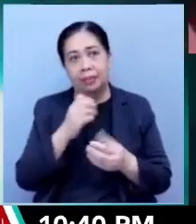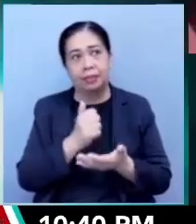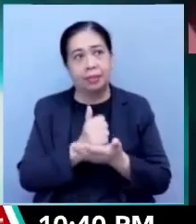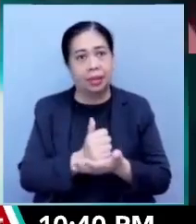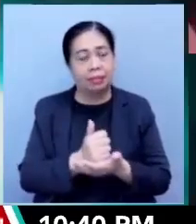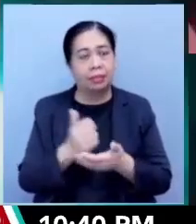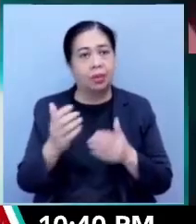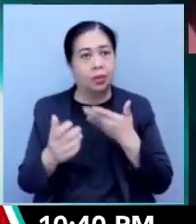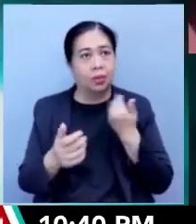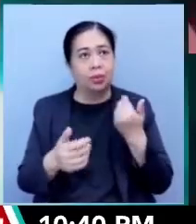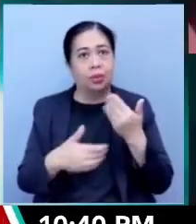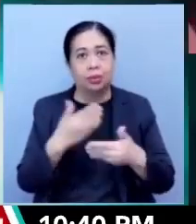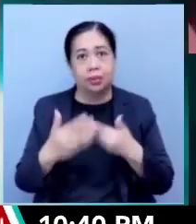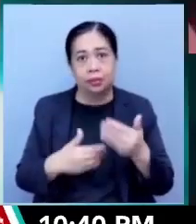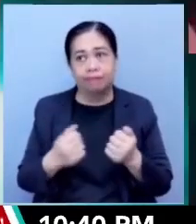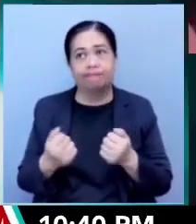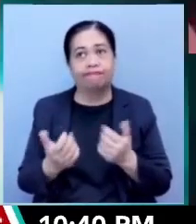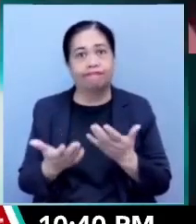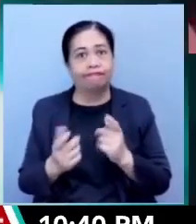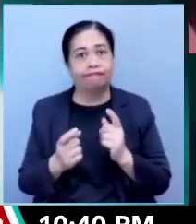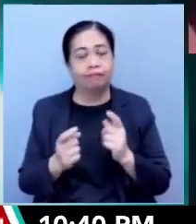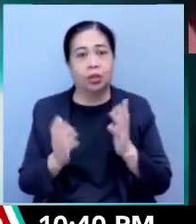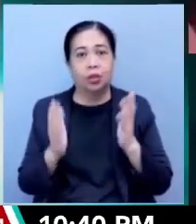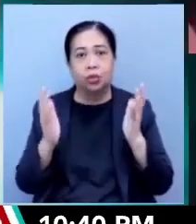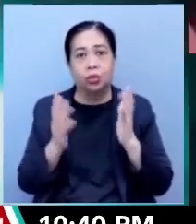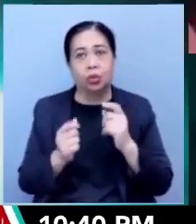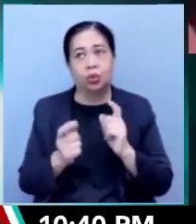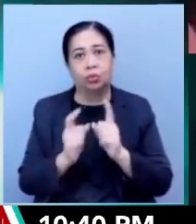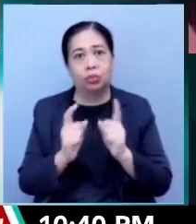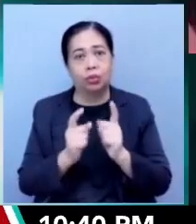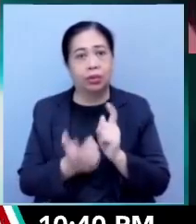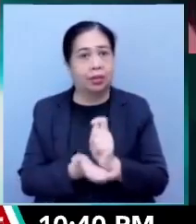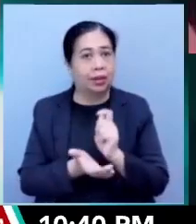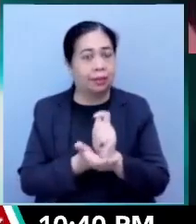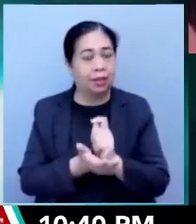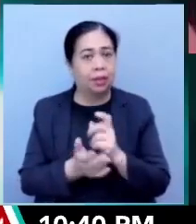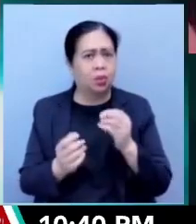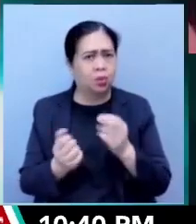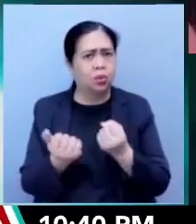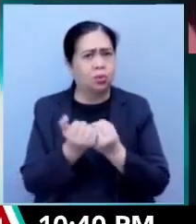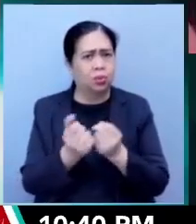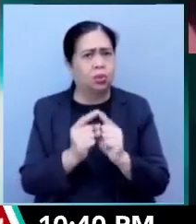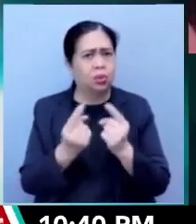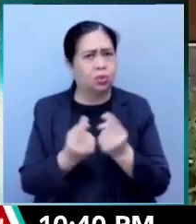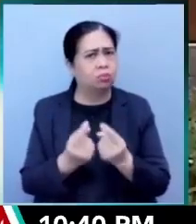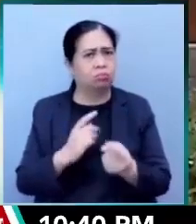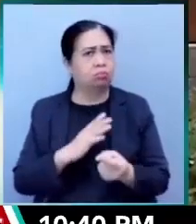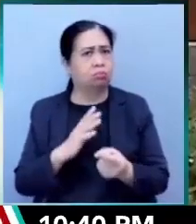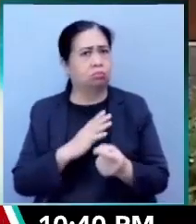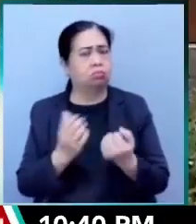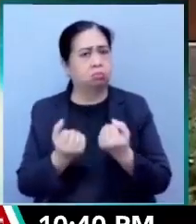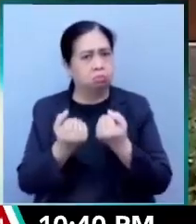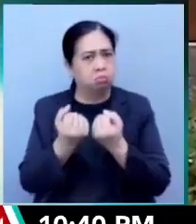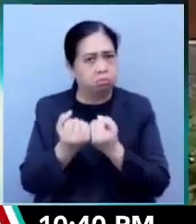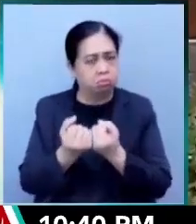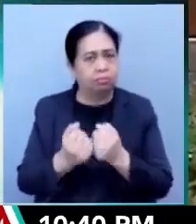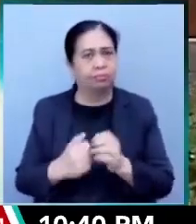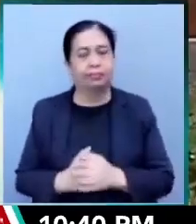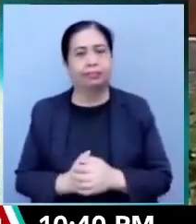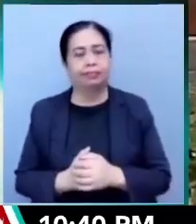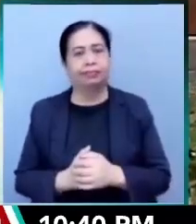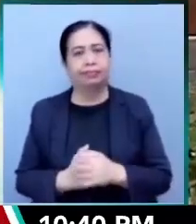through talk therapy kung kinakailangan, or support groups are also very helpful. Von Aquino,